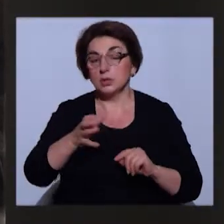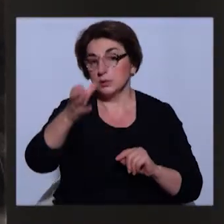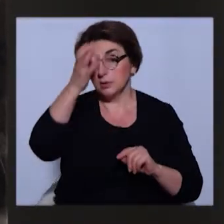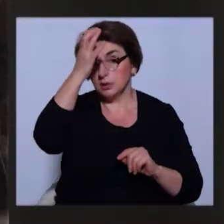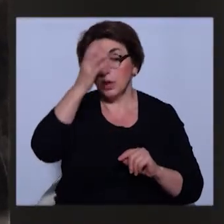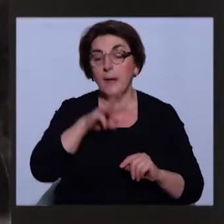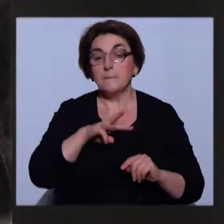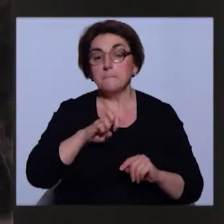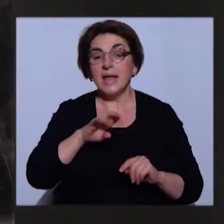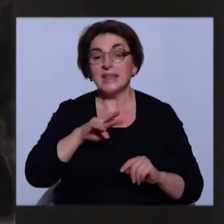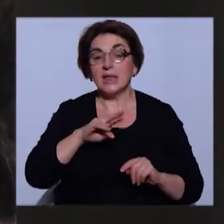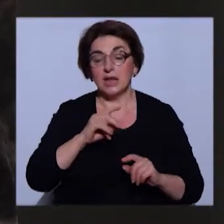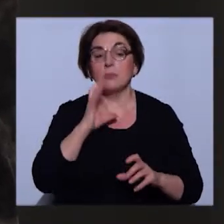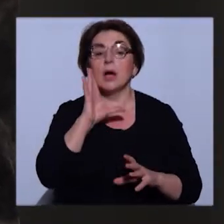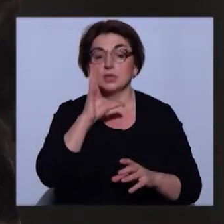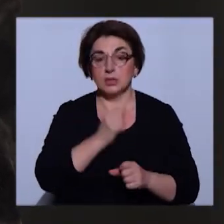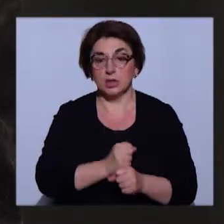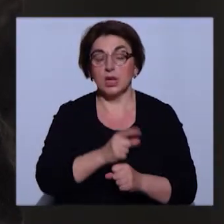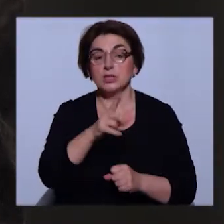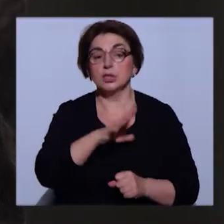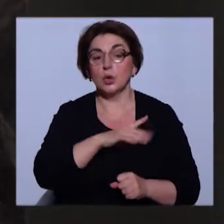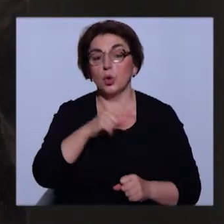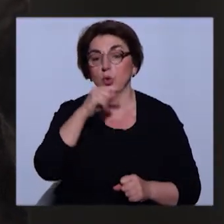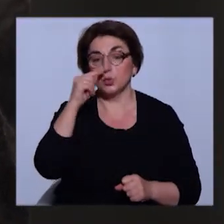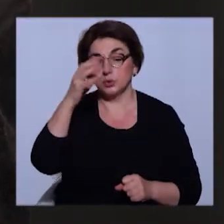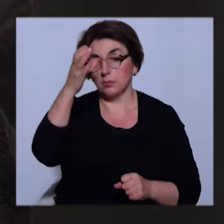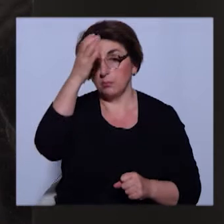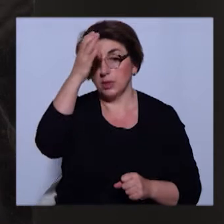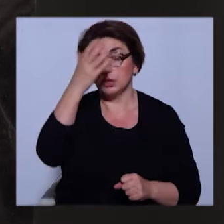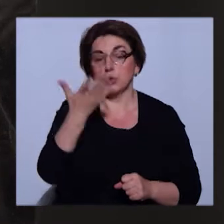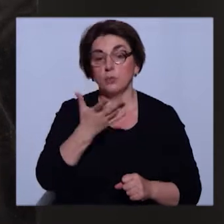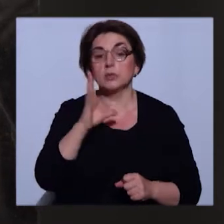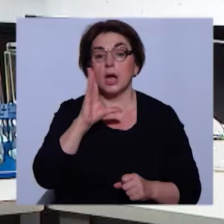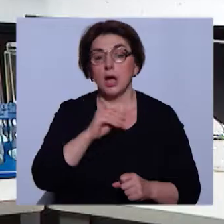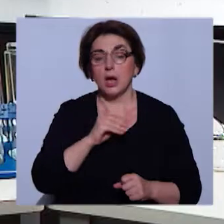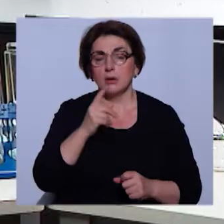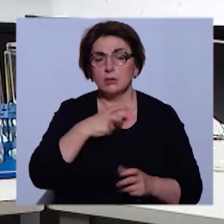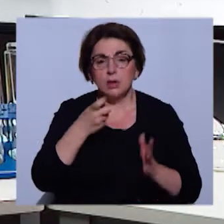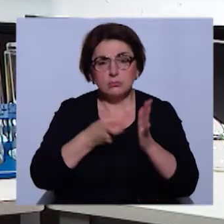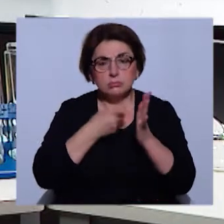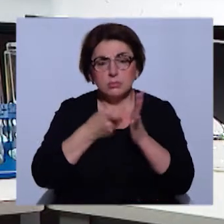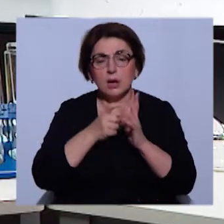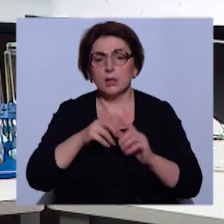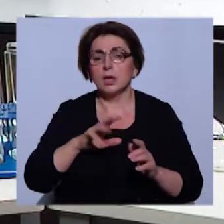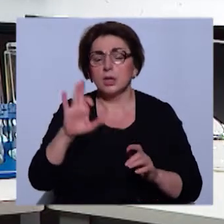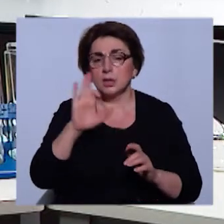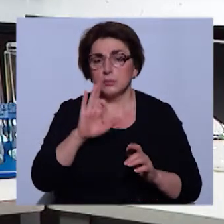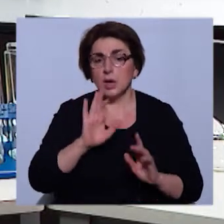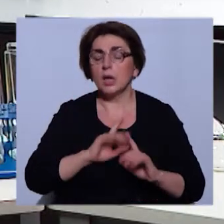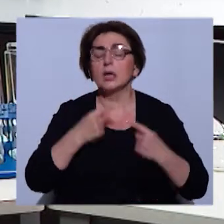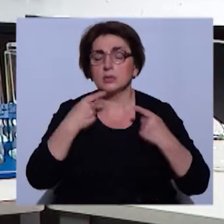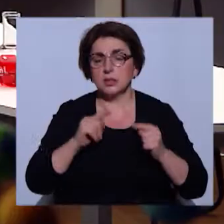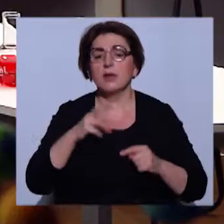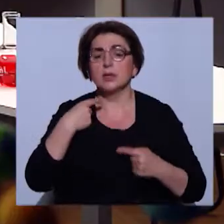მოახერხა. შევხედოთ ეკრანს. ეს იყო რუსი მეცნიერი, რომელსაც აქვს კვლევები არა მარტო ქიმიაში, არამედ